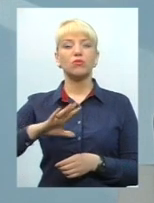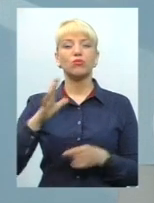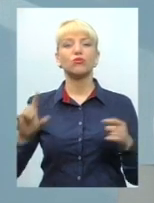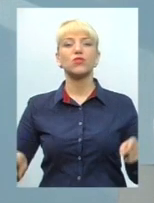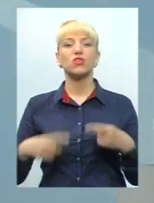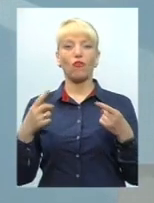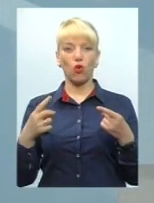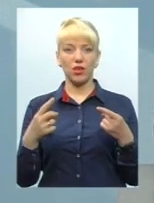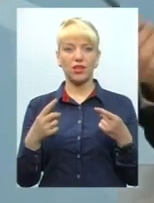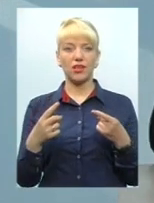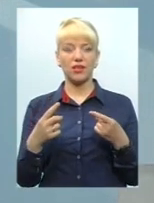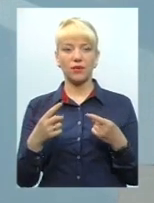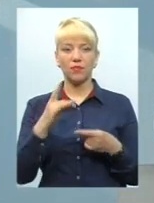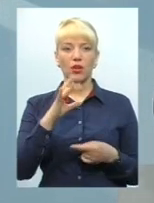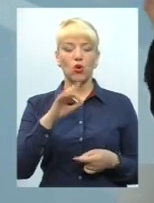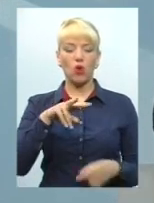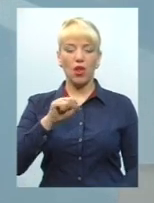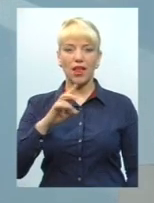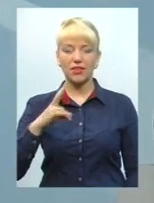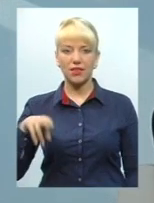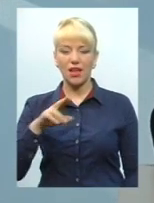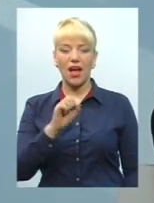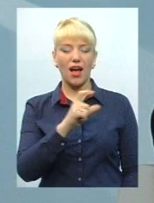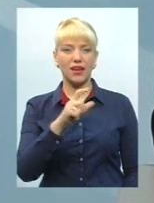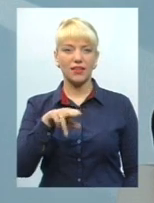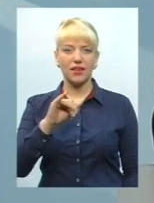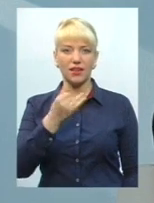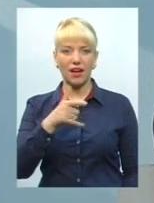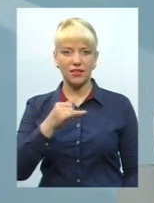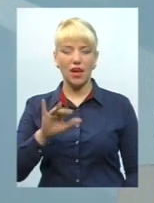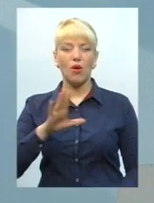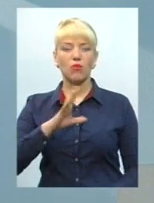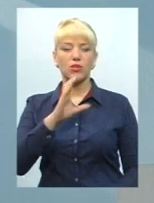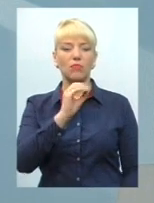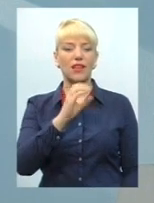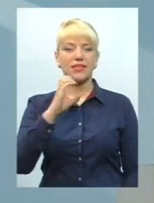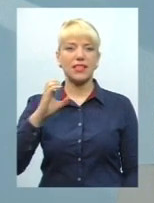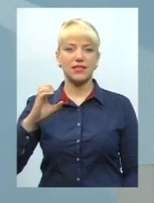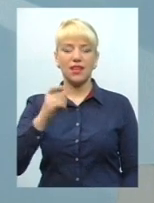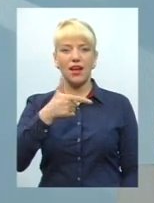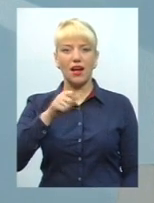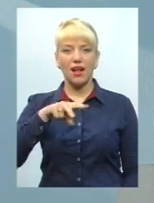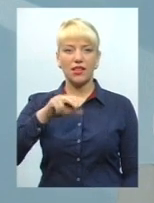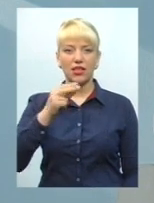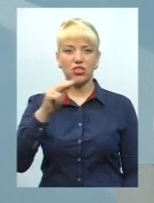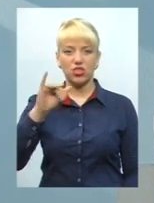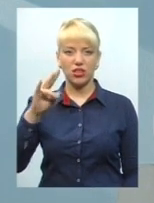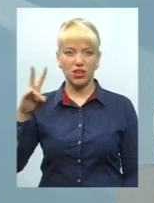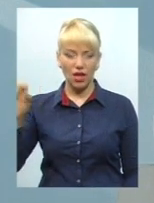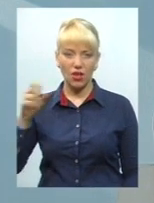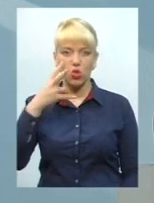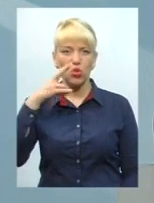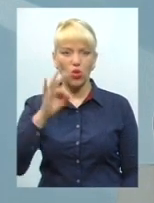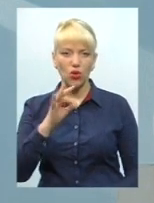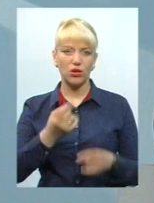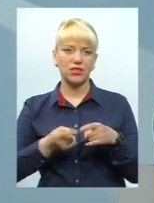створений Роланд і Нахтігаль, значить, потім був створений батальйон СС Галичина. От, але вони,